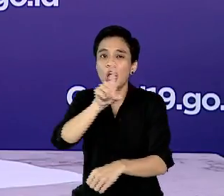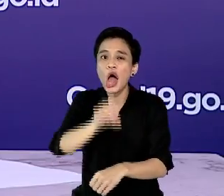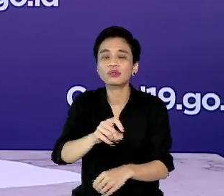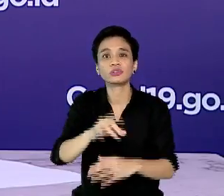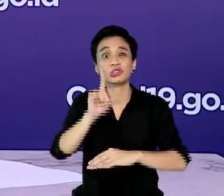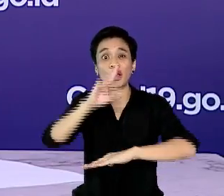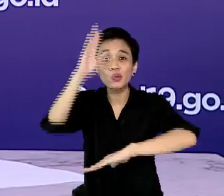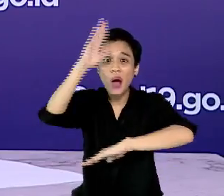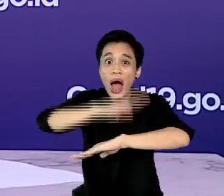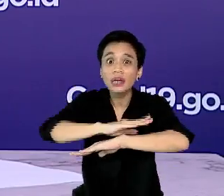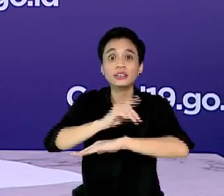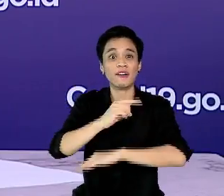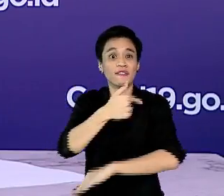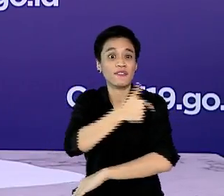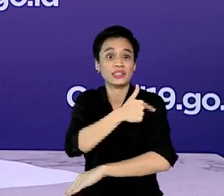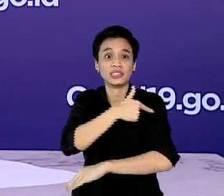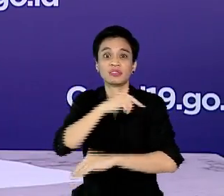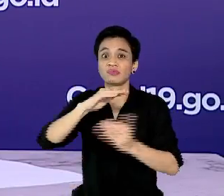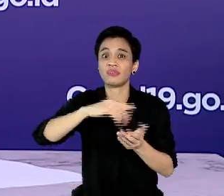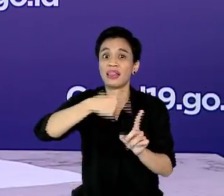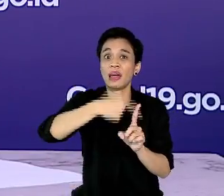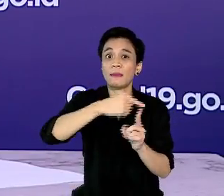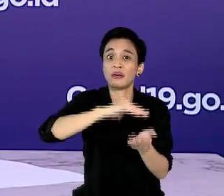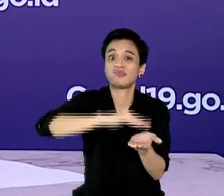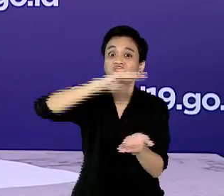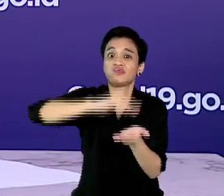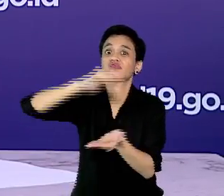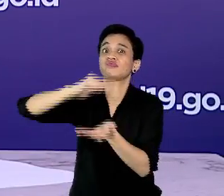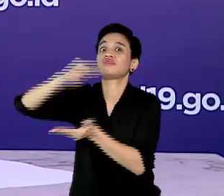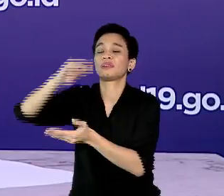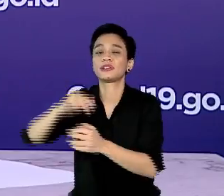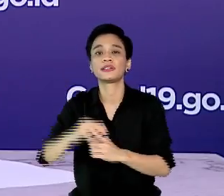harinya. Berdasarkan